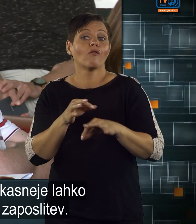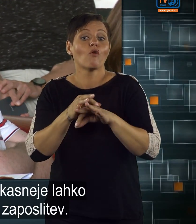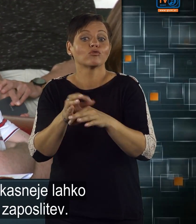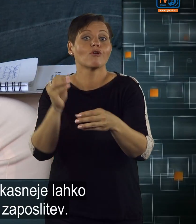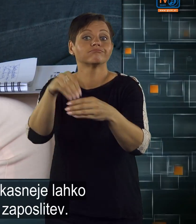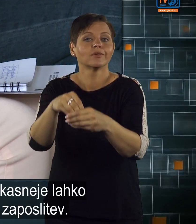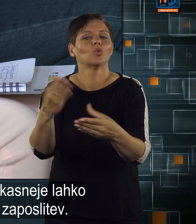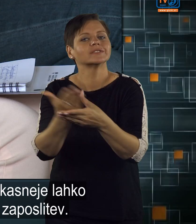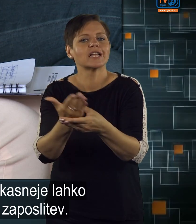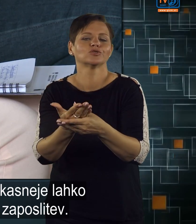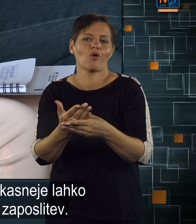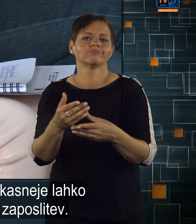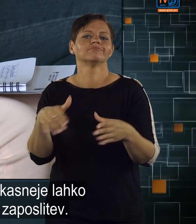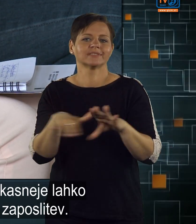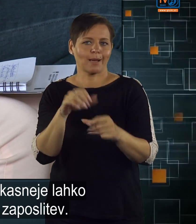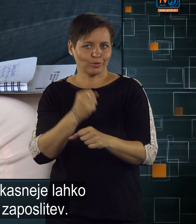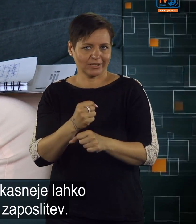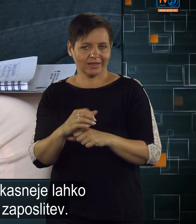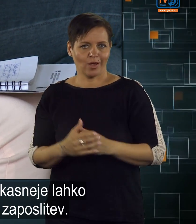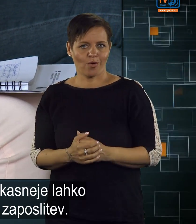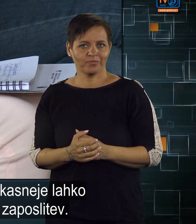lahko vodijo v zaposlitev.